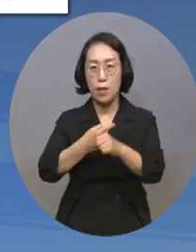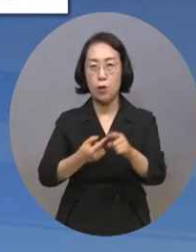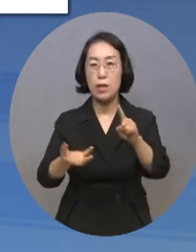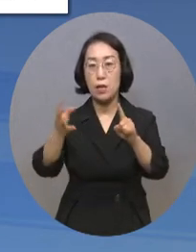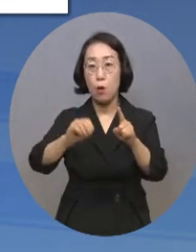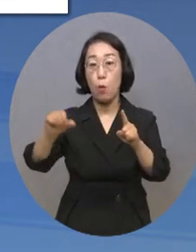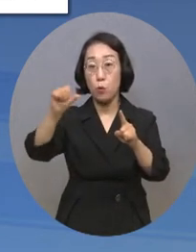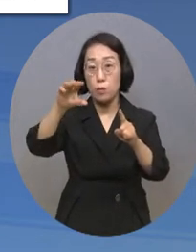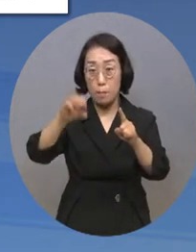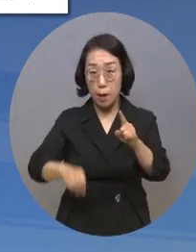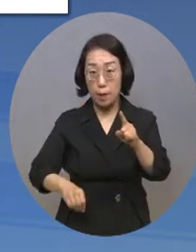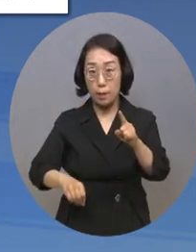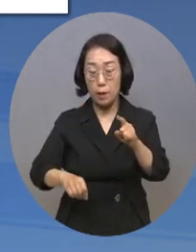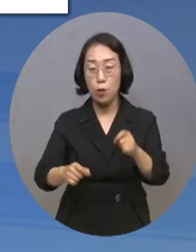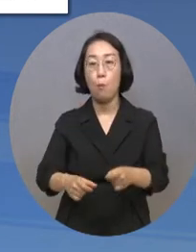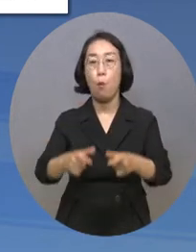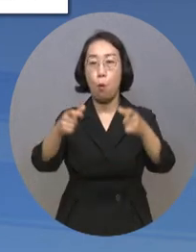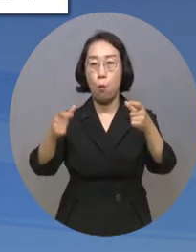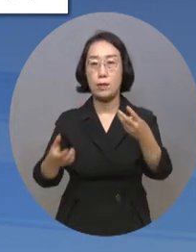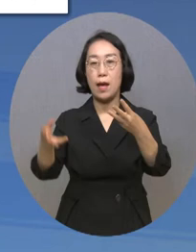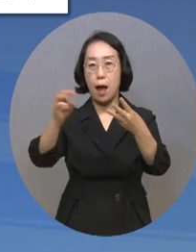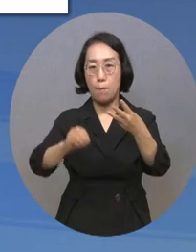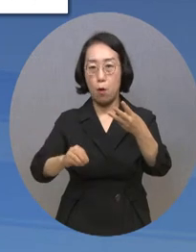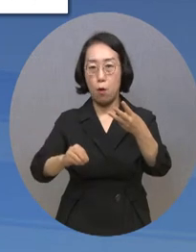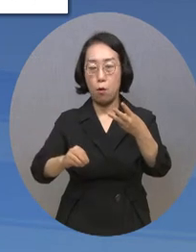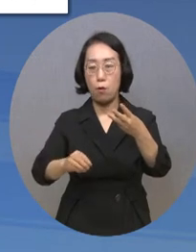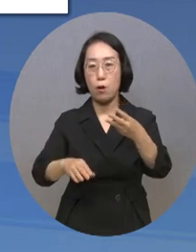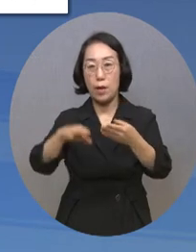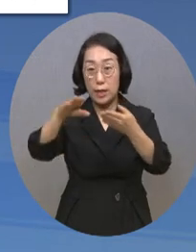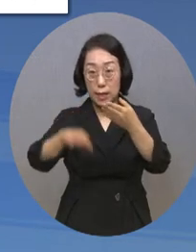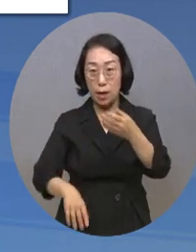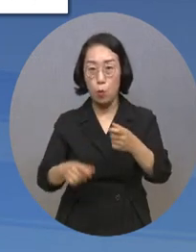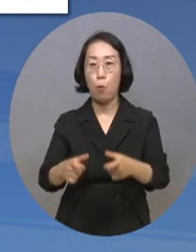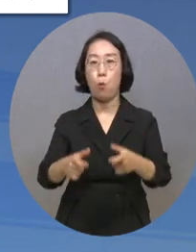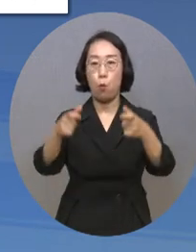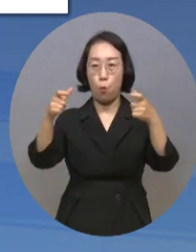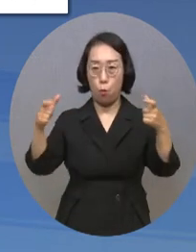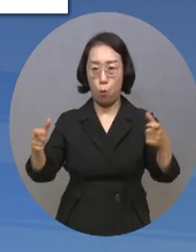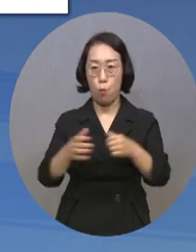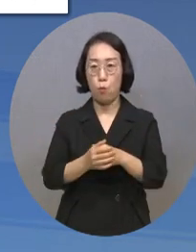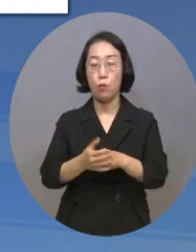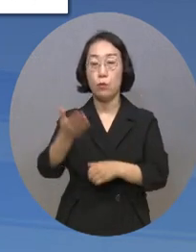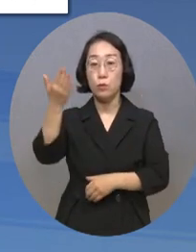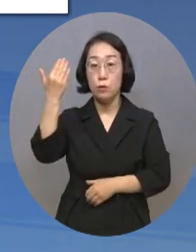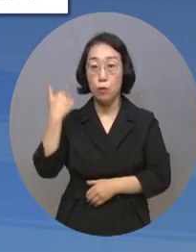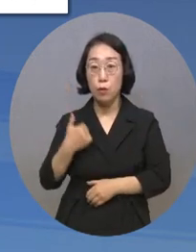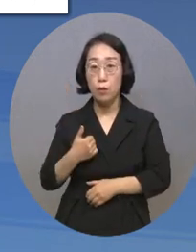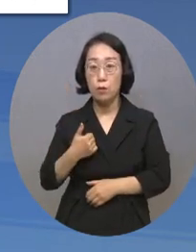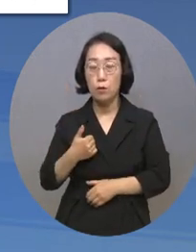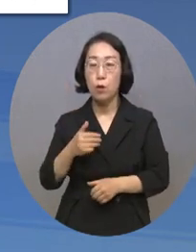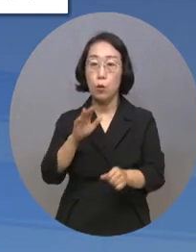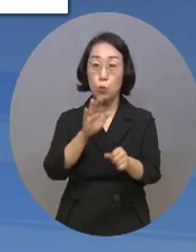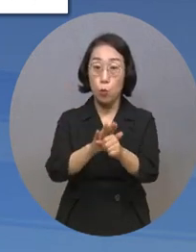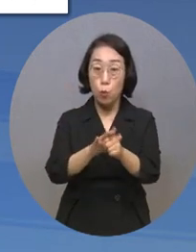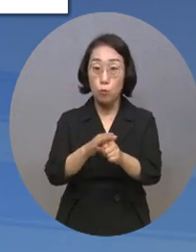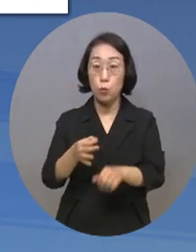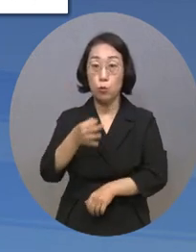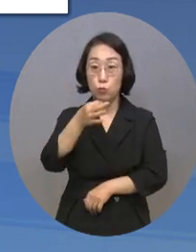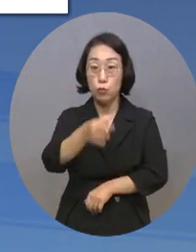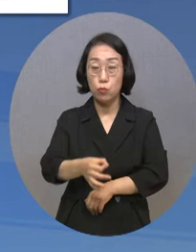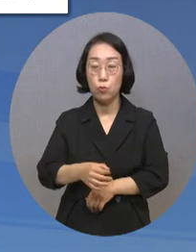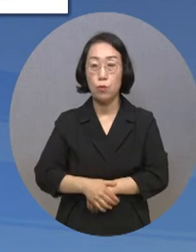원 이하에서 3억 원 이하로 영구적으로 확대합니다. 기존에는 구직촉진수당을 받으면서